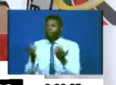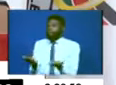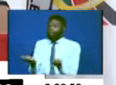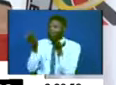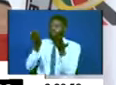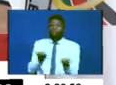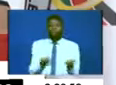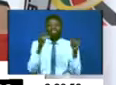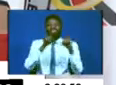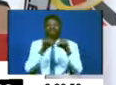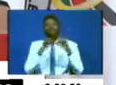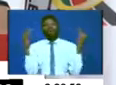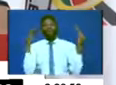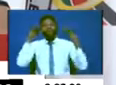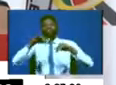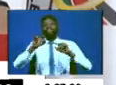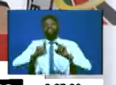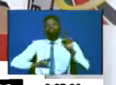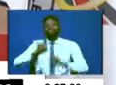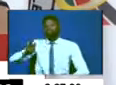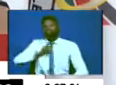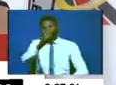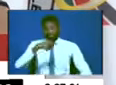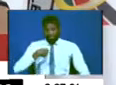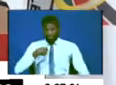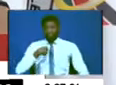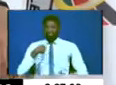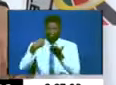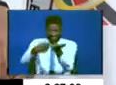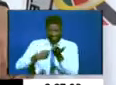yale niloweza kuzungumza na washikadau wenye kuhusika na mambo ya utalii.